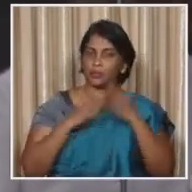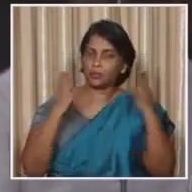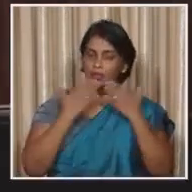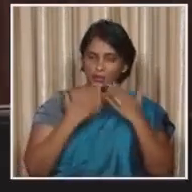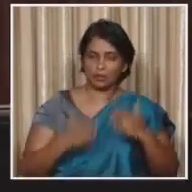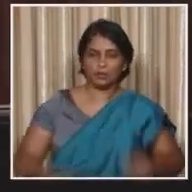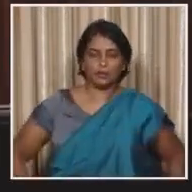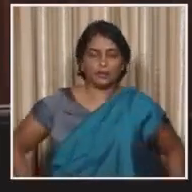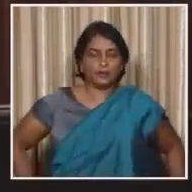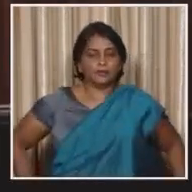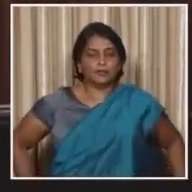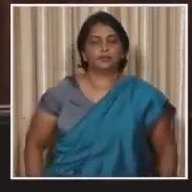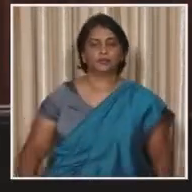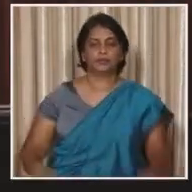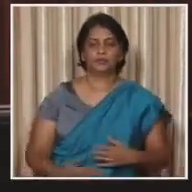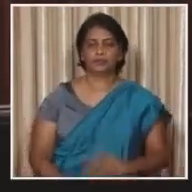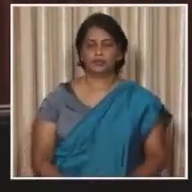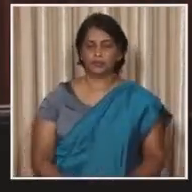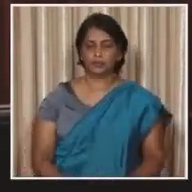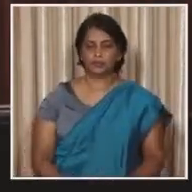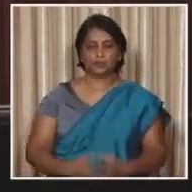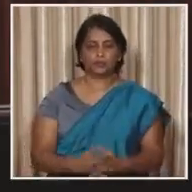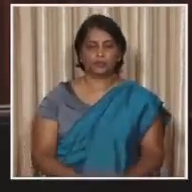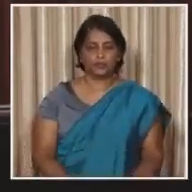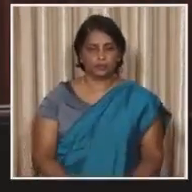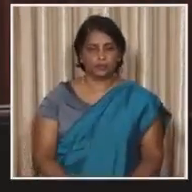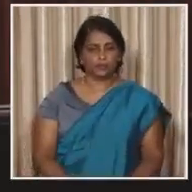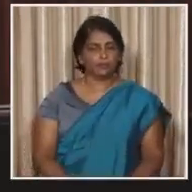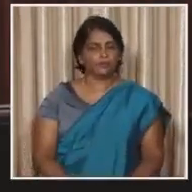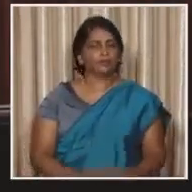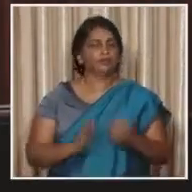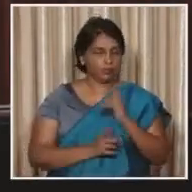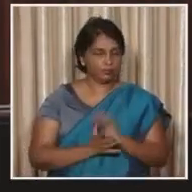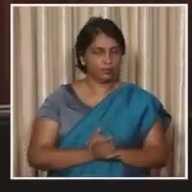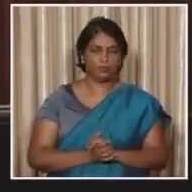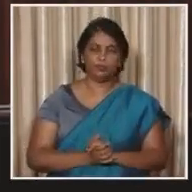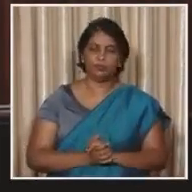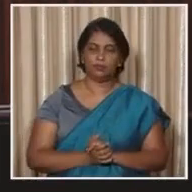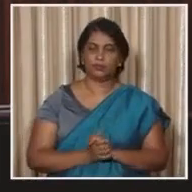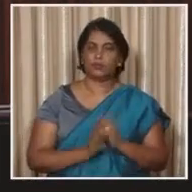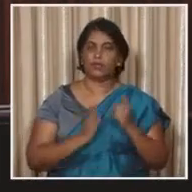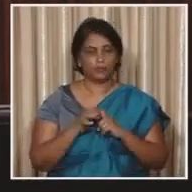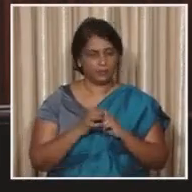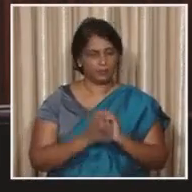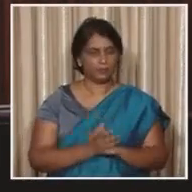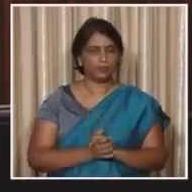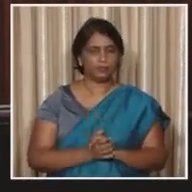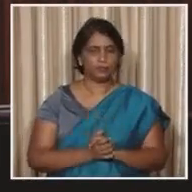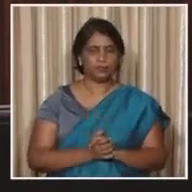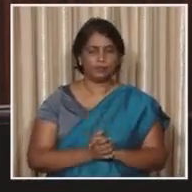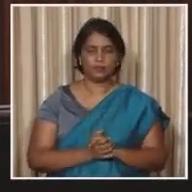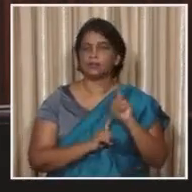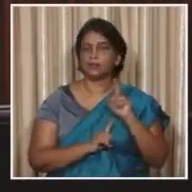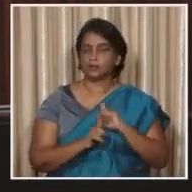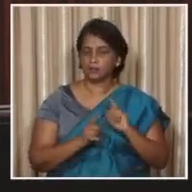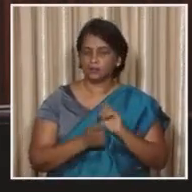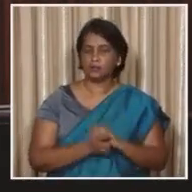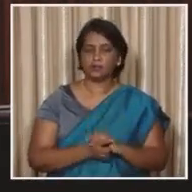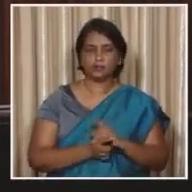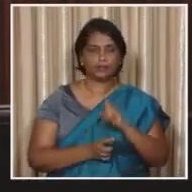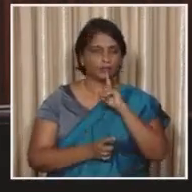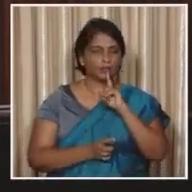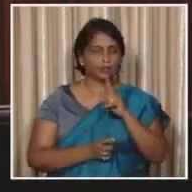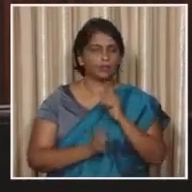බොහොම ස්තුතියි. ස්තුතියි. ඔව් අධික නැමැතුමා. ගරු සභාපතිතුමනි මේ රීති ප්‍රශ්නයක් තියෙනවා. දැන් මේ ගරු සභාවේ කතික